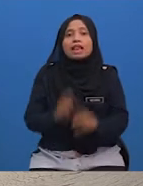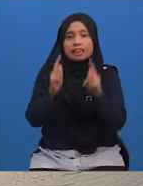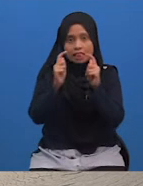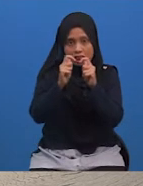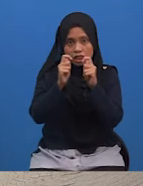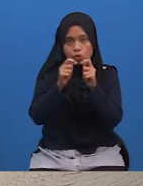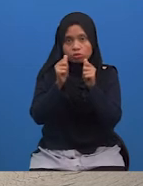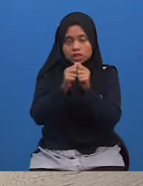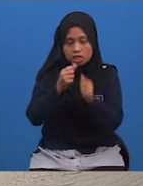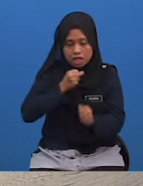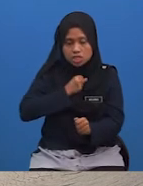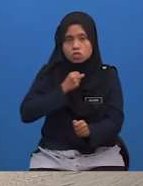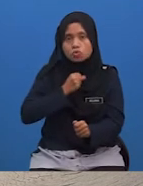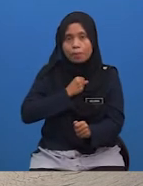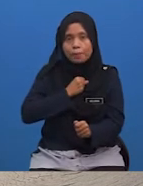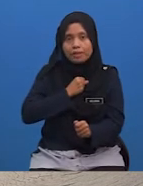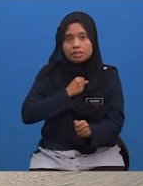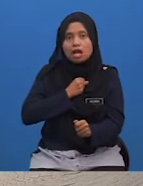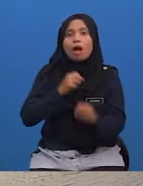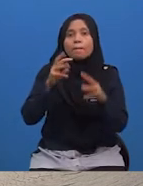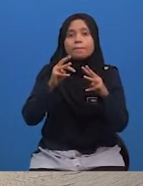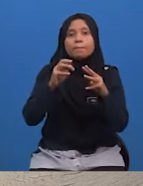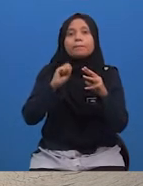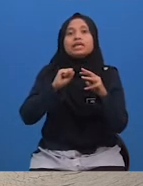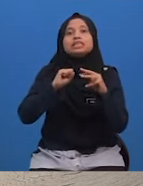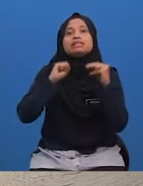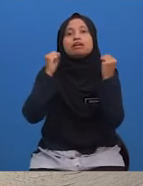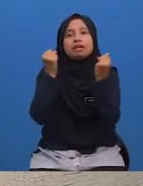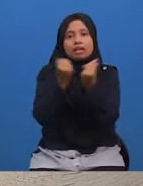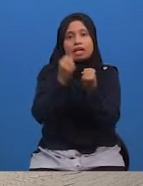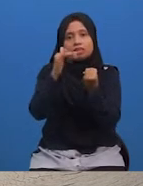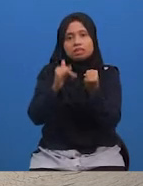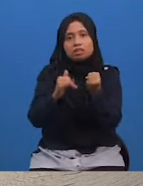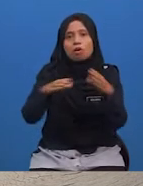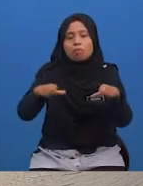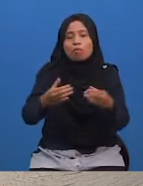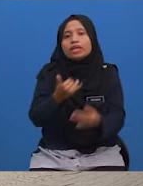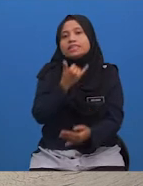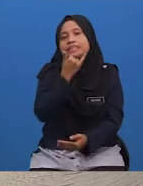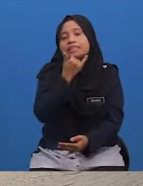dengan sopan anggota masyarakat yang melakukan kesilapan.